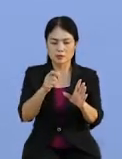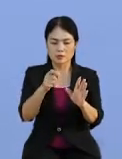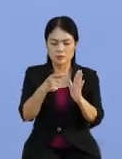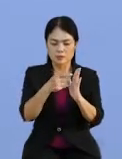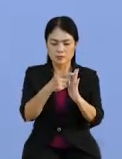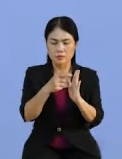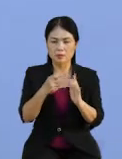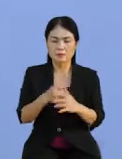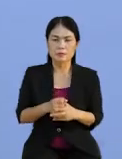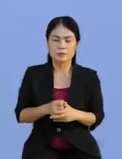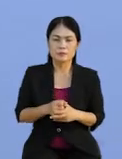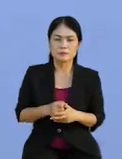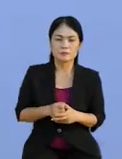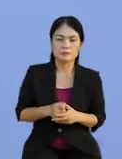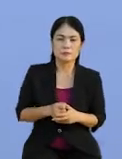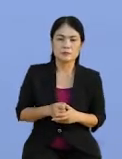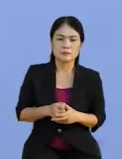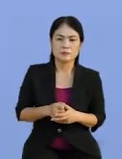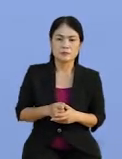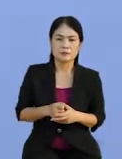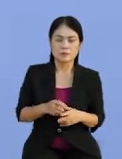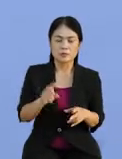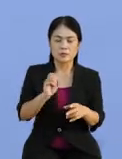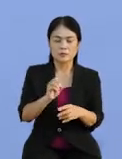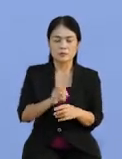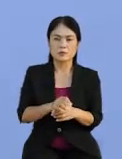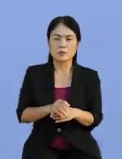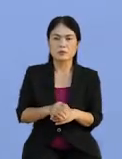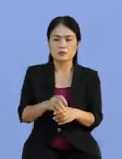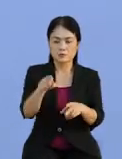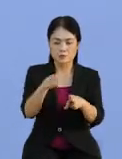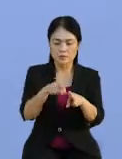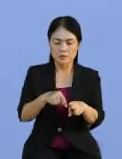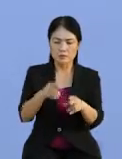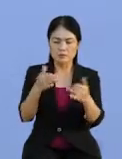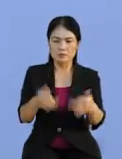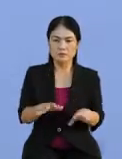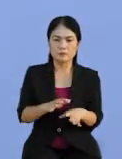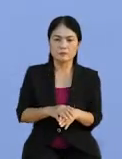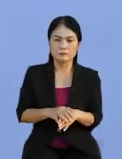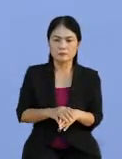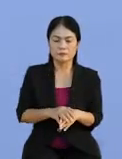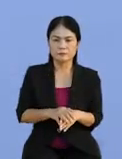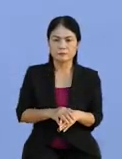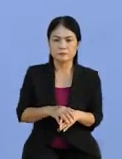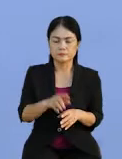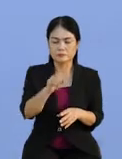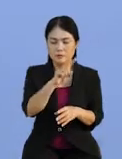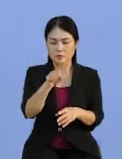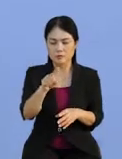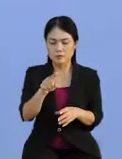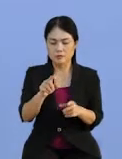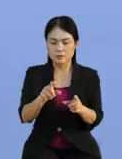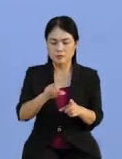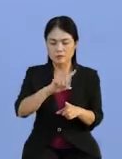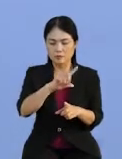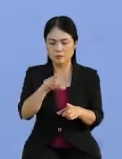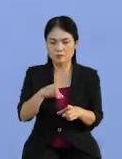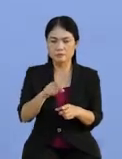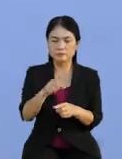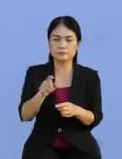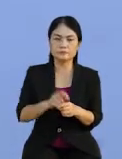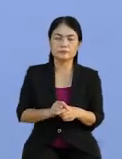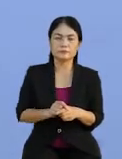lại mấy nâng dương xong lơ mùng học sập được cái đấy dương cú ruột hai nè nè nè cú thân ưu cắt cho đông tiền pi ruột hai chân dương bài tế